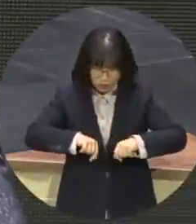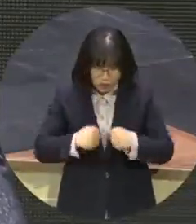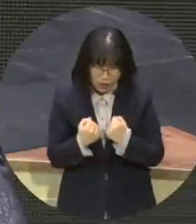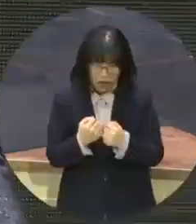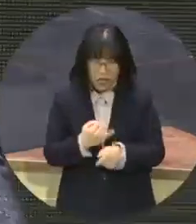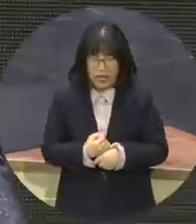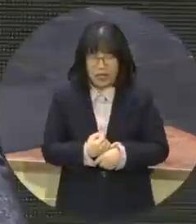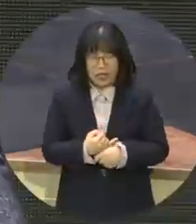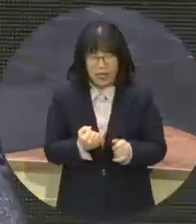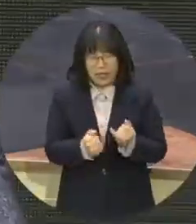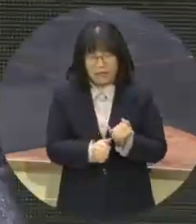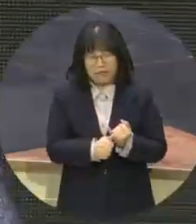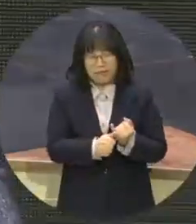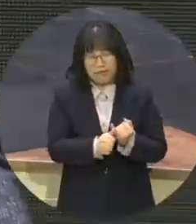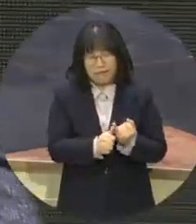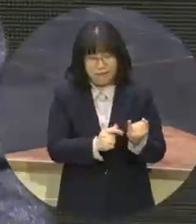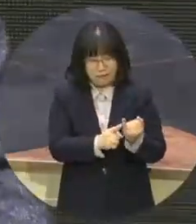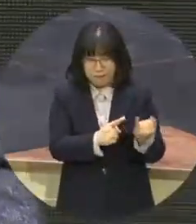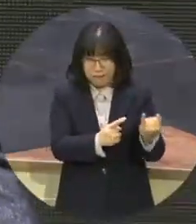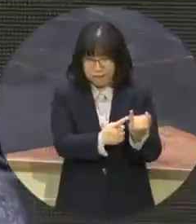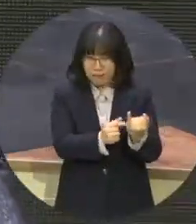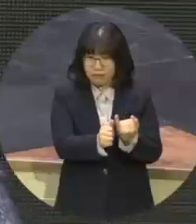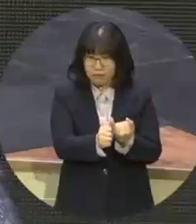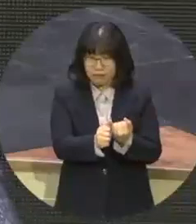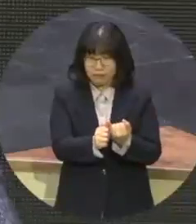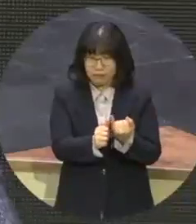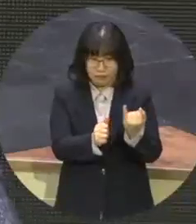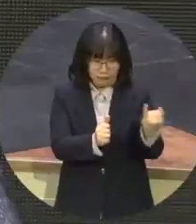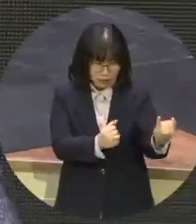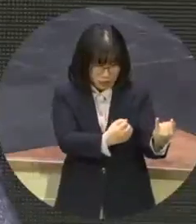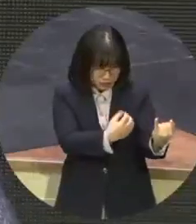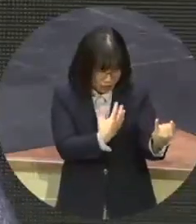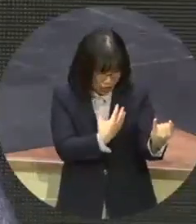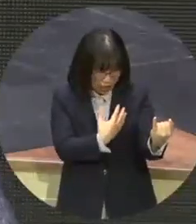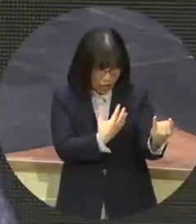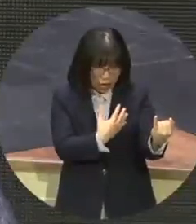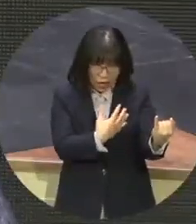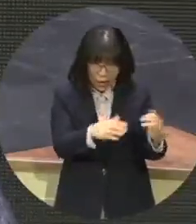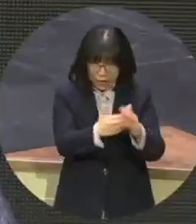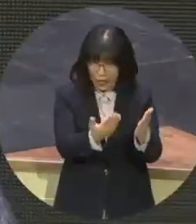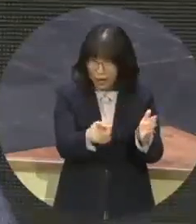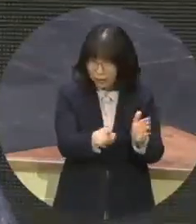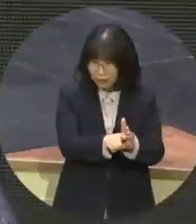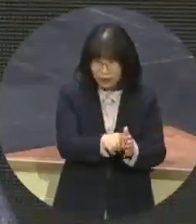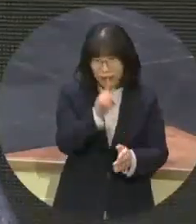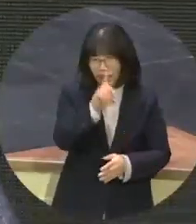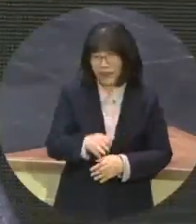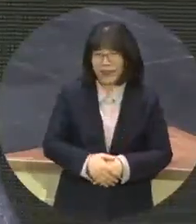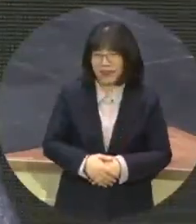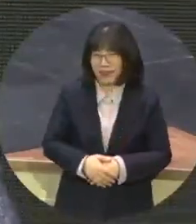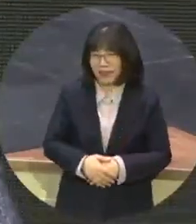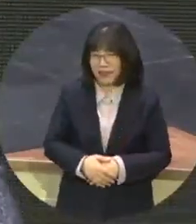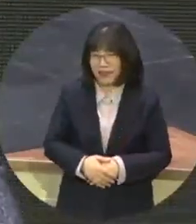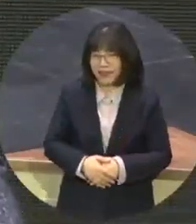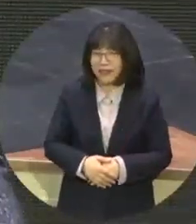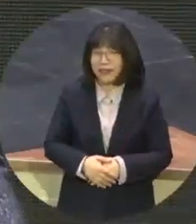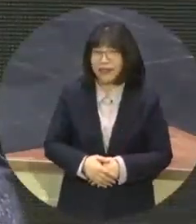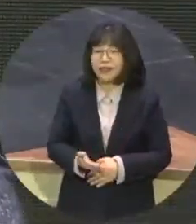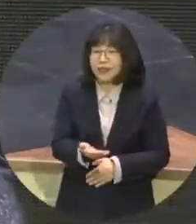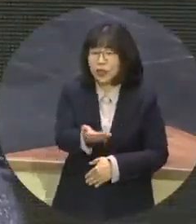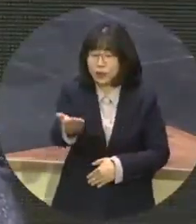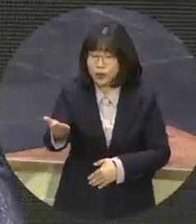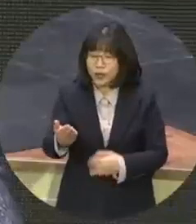여러분이 그거 아셔야 돼요. 마누라가 아무리 신앙이 좋든 먼저 믿었든 상관없이